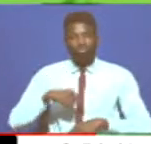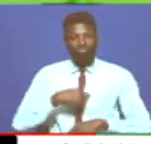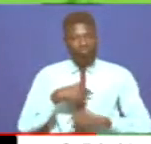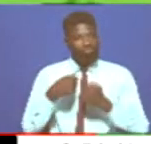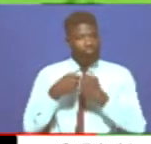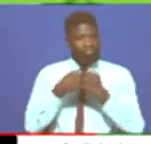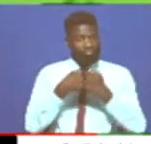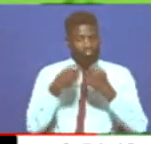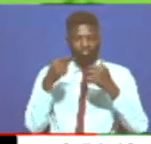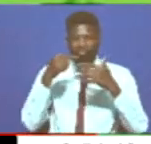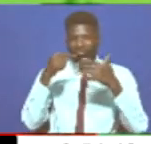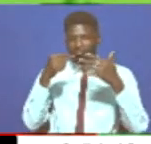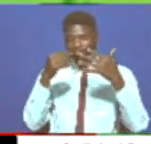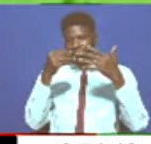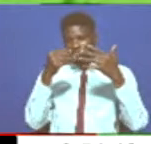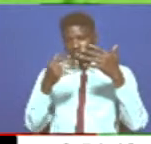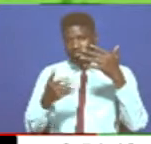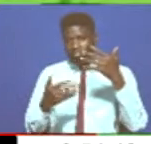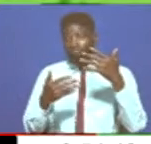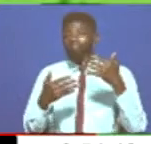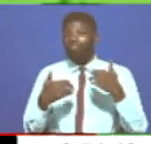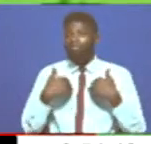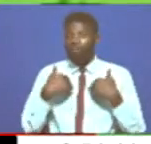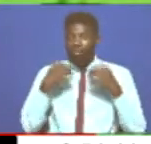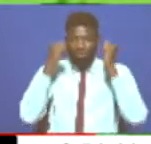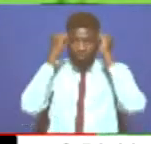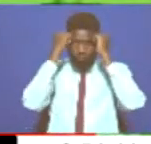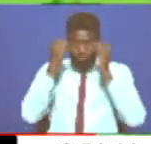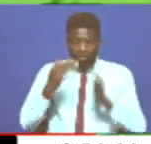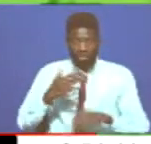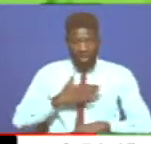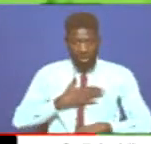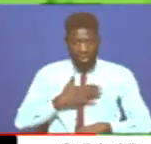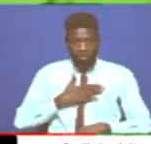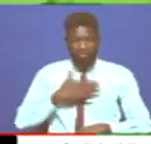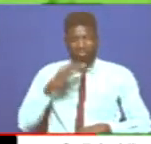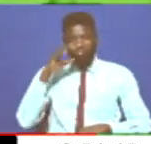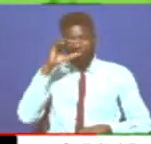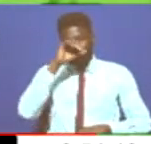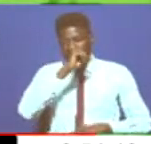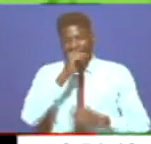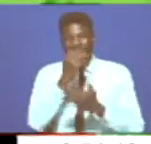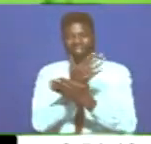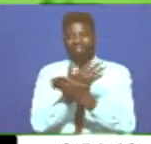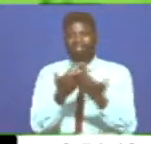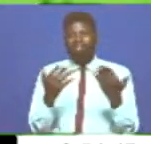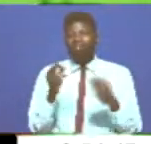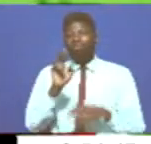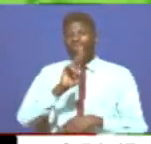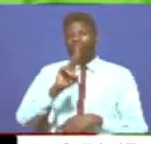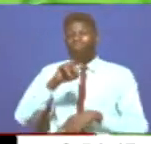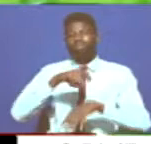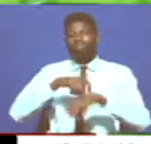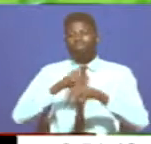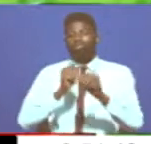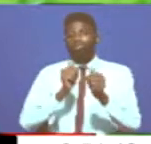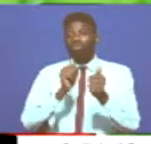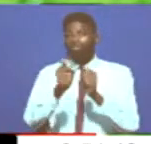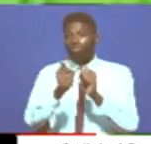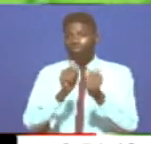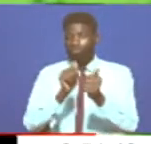mingi. Wanafunzi wetu hawa hawana vifaa ambavyo vinaweza tumika kwa michezo, kwa hivyo